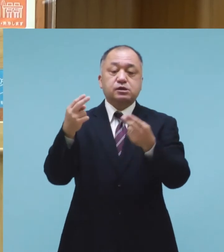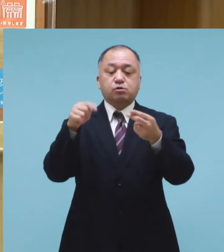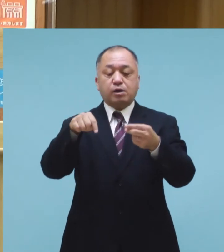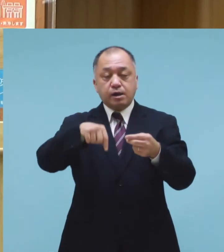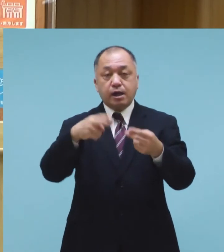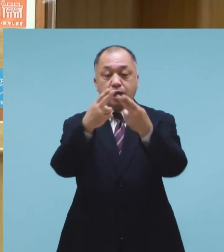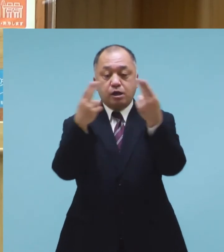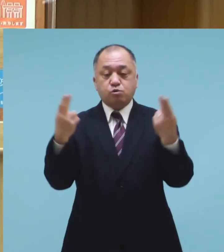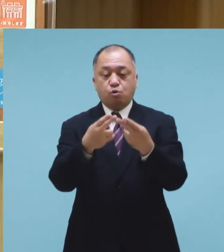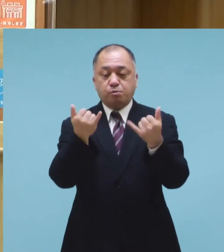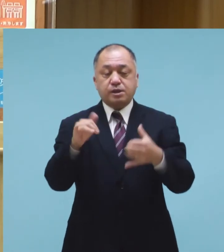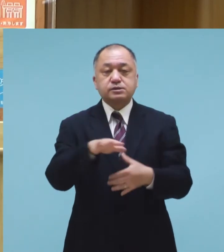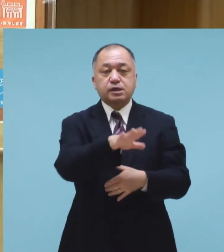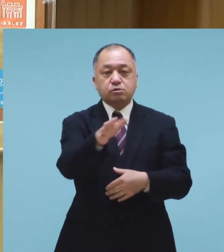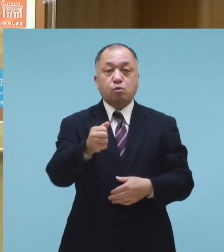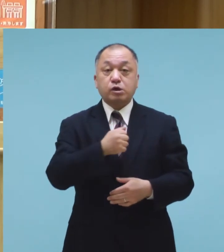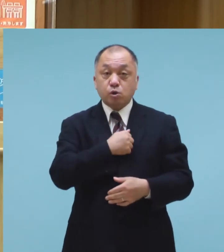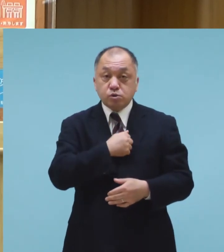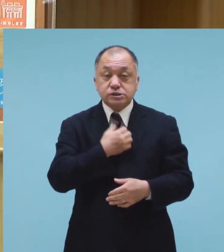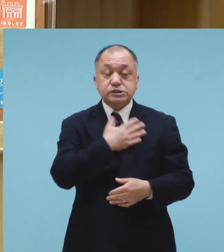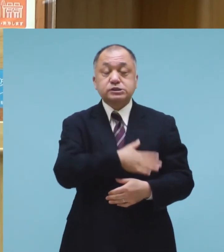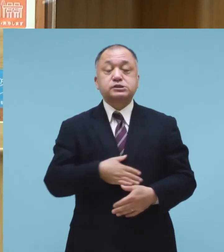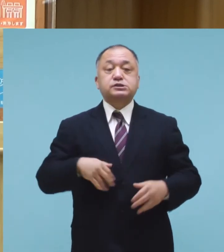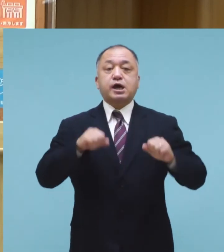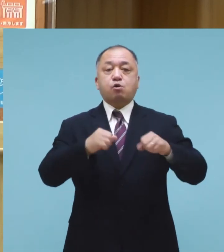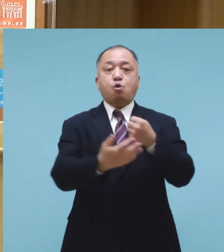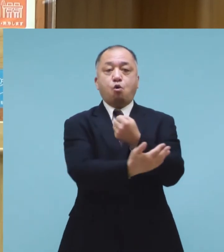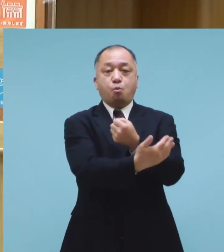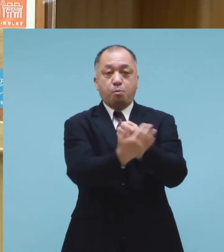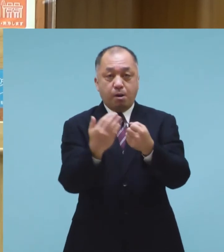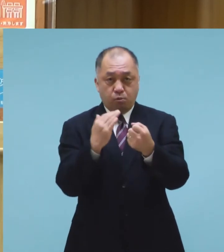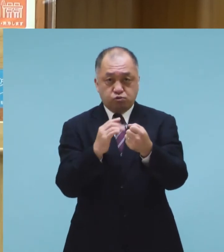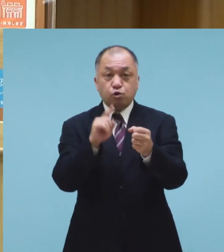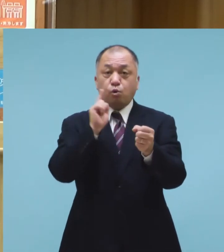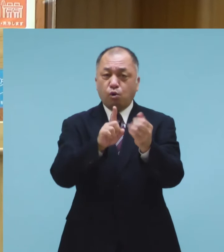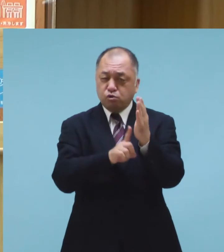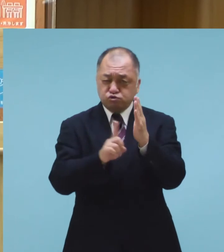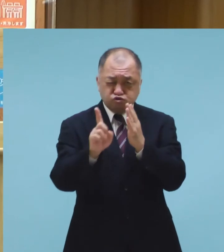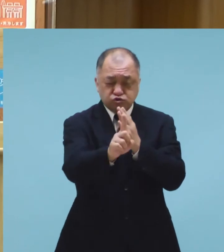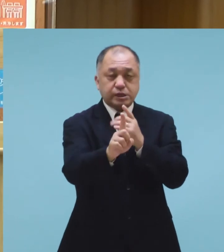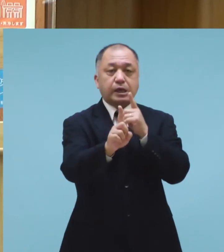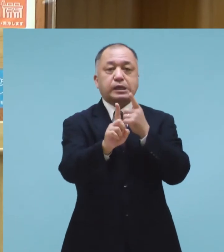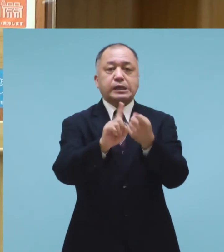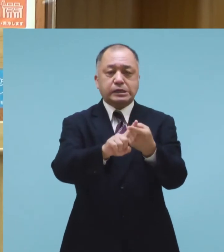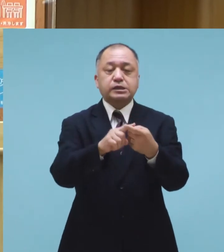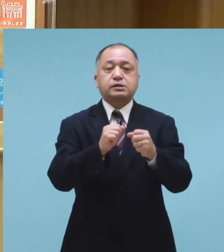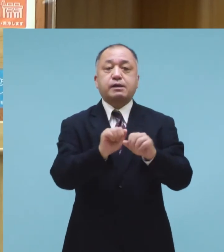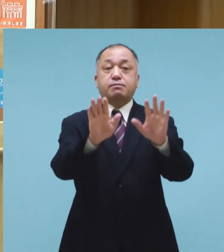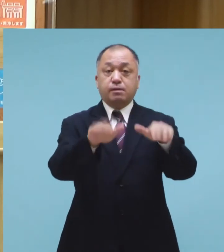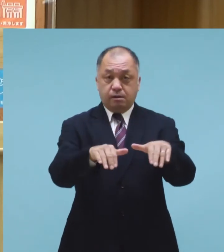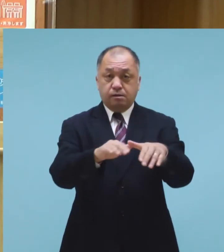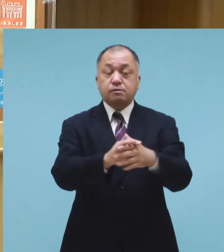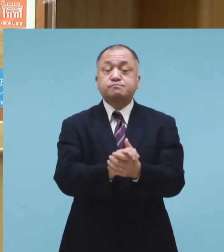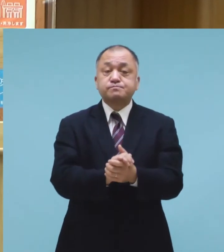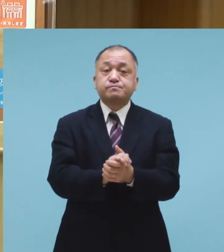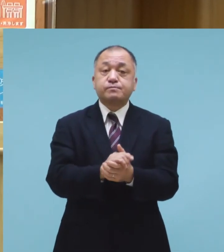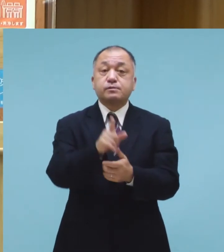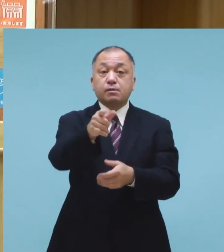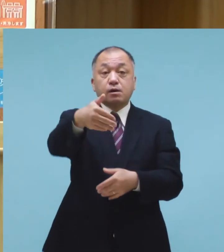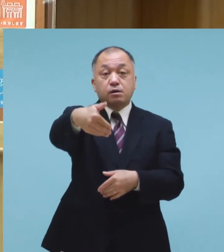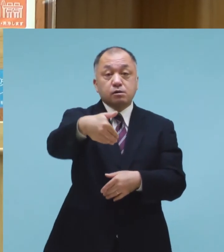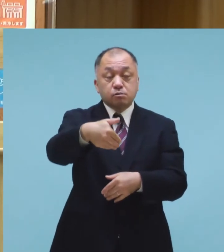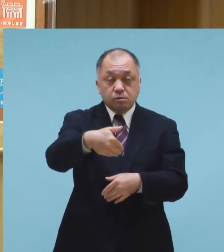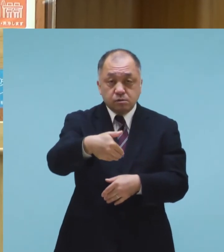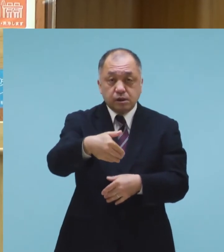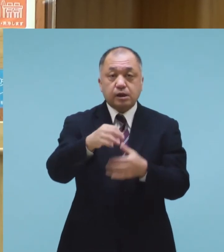守る、これを最優先に考えた中で行いました。で、今ご質問のあったような点につい